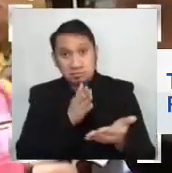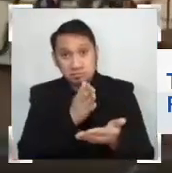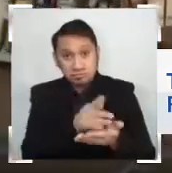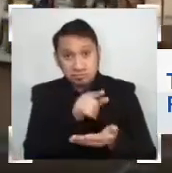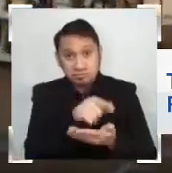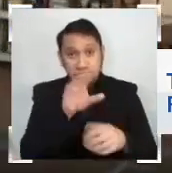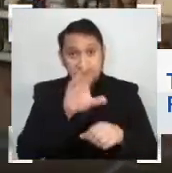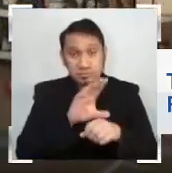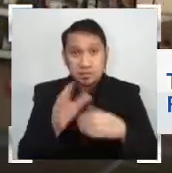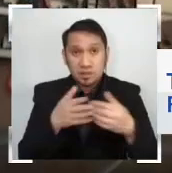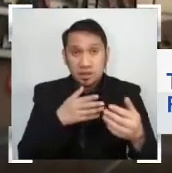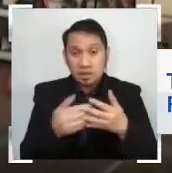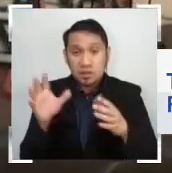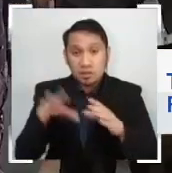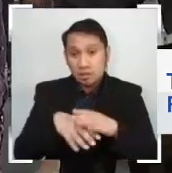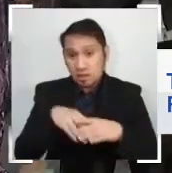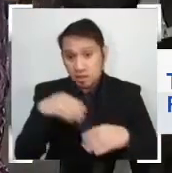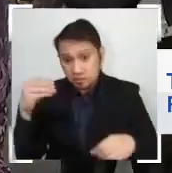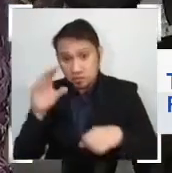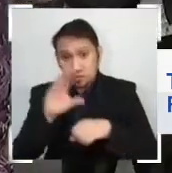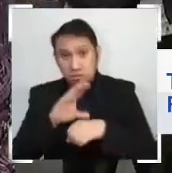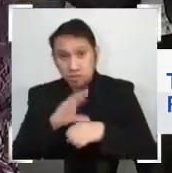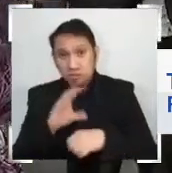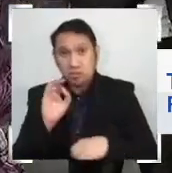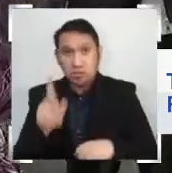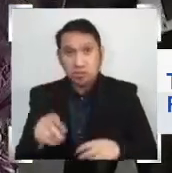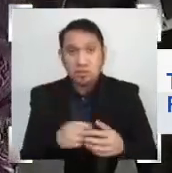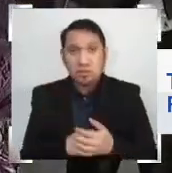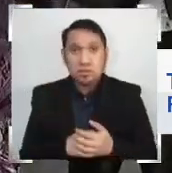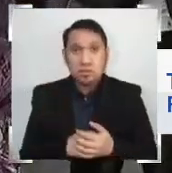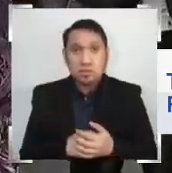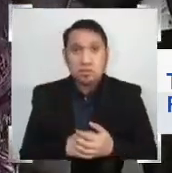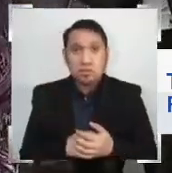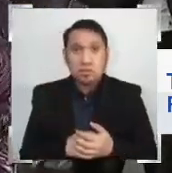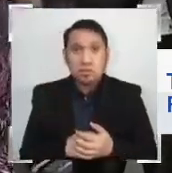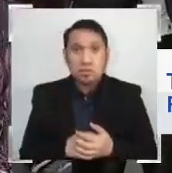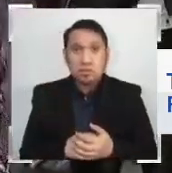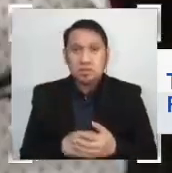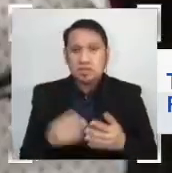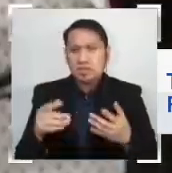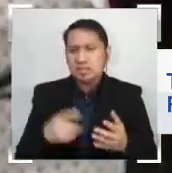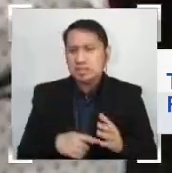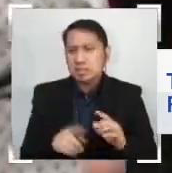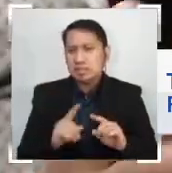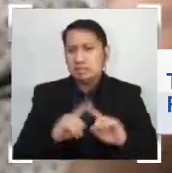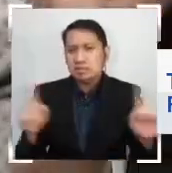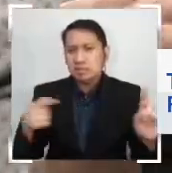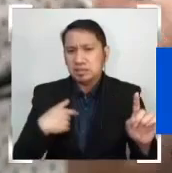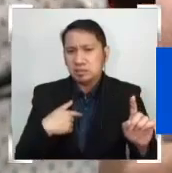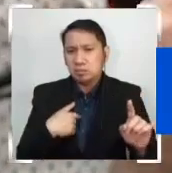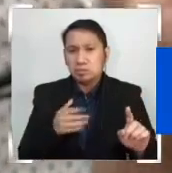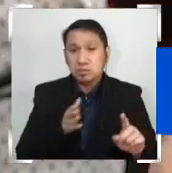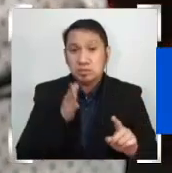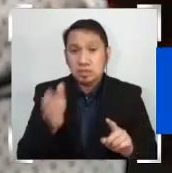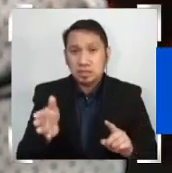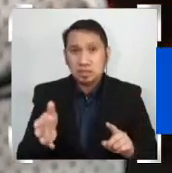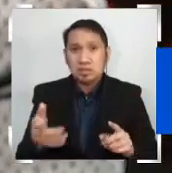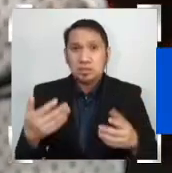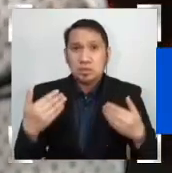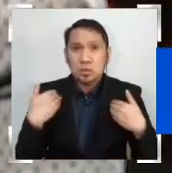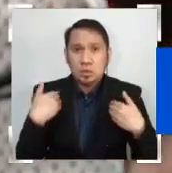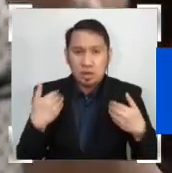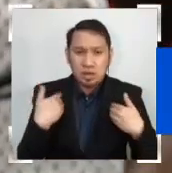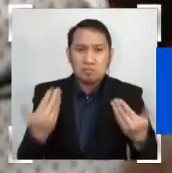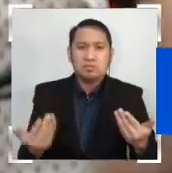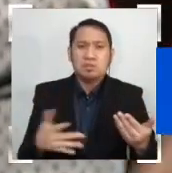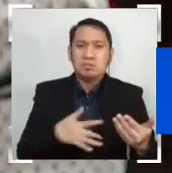labas lang daw ng simbahan, okay na. Iba talaga yung pupunta ka dito, kahit dito lang. Isa, mararamdaman mo, para ka maluluha.